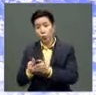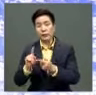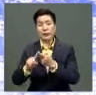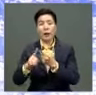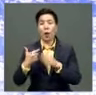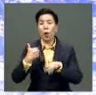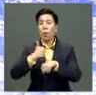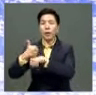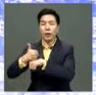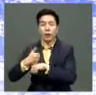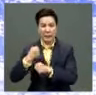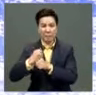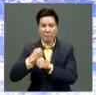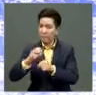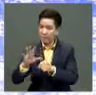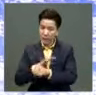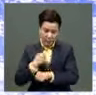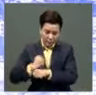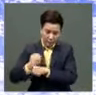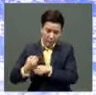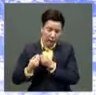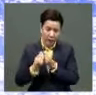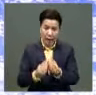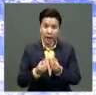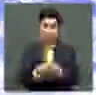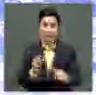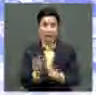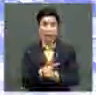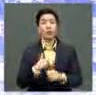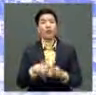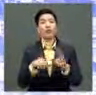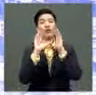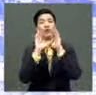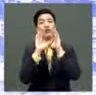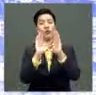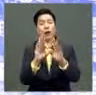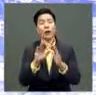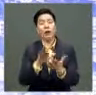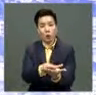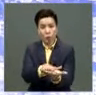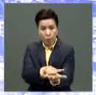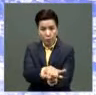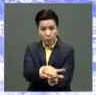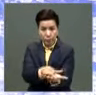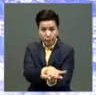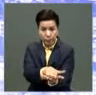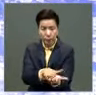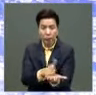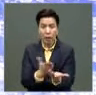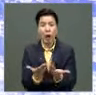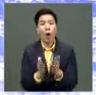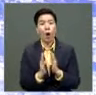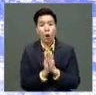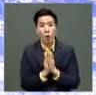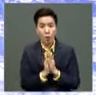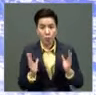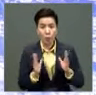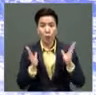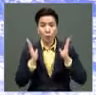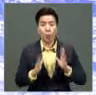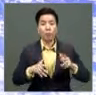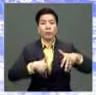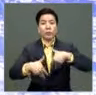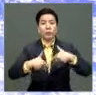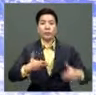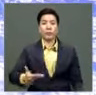ทั้งหลายท่านทำงานอย่างเต็มที่ก็ต้องฝากขออภัยแล้วก็ฝากขอบคุณพี่น้องประชาชนทุก